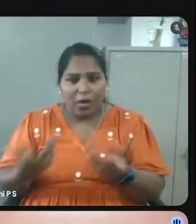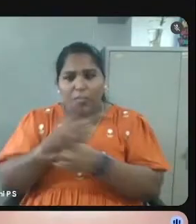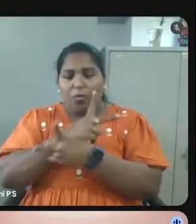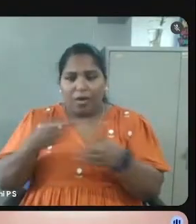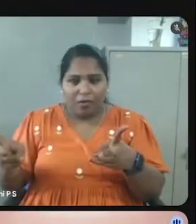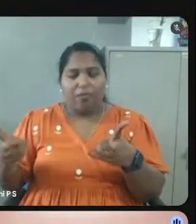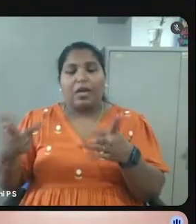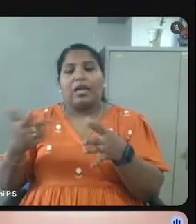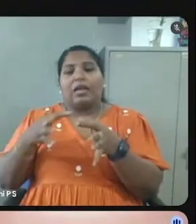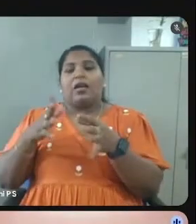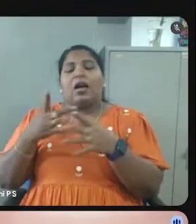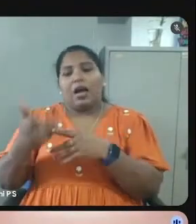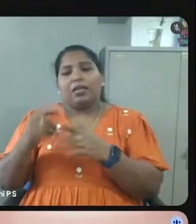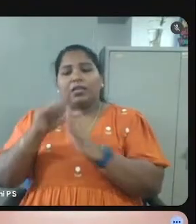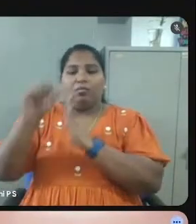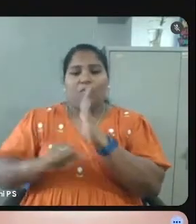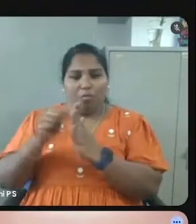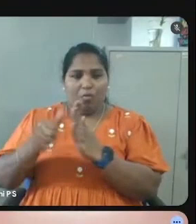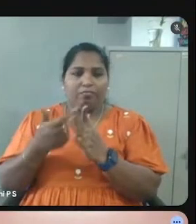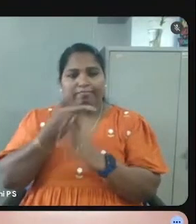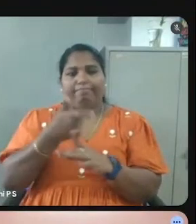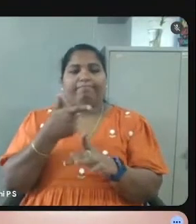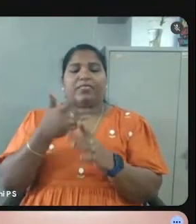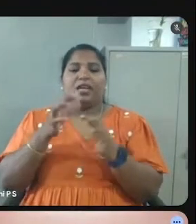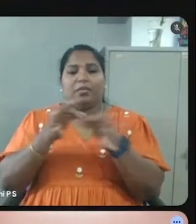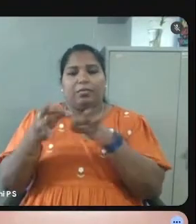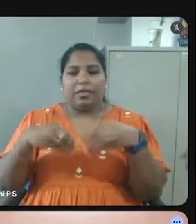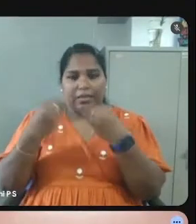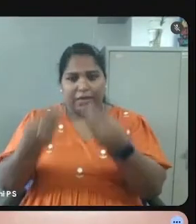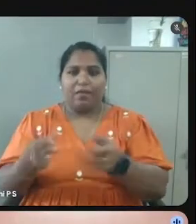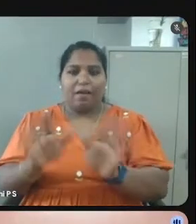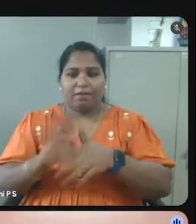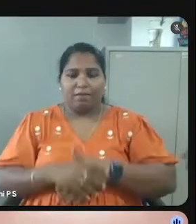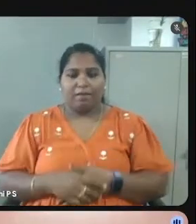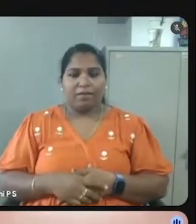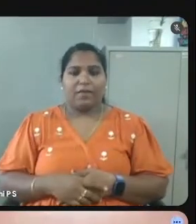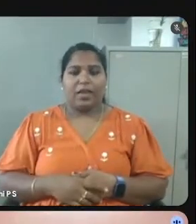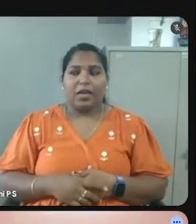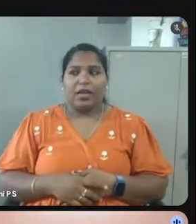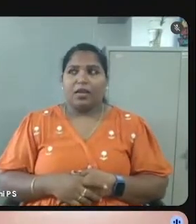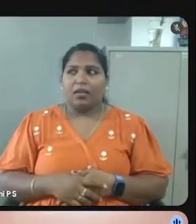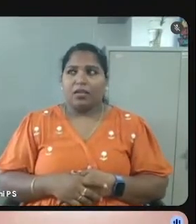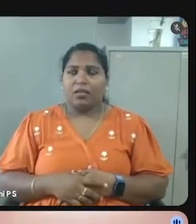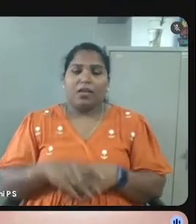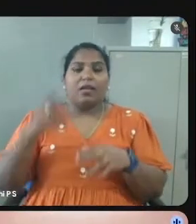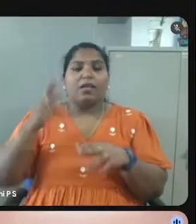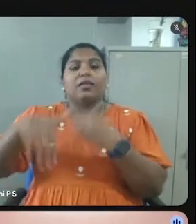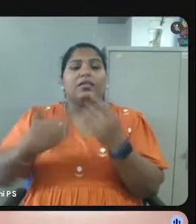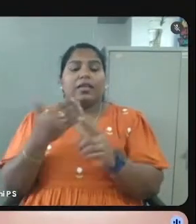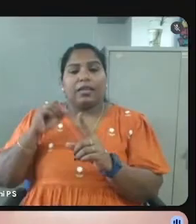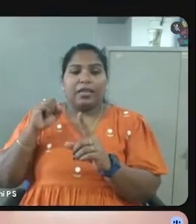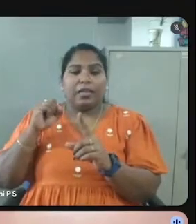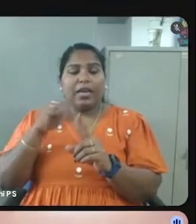അത് തന്നെ ഈ മോഡലിൽ ഒന്ന് എക്സ്പ്ലെയിൻ ചെയ്യും. ഫൈനലായിട്ടുള്ളത് ഡൈനാമിക് ഇൻഫ്ലുവൻസ് ഓഫ് ഫിസിക്കൽ